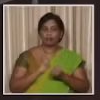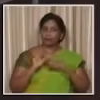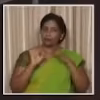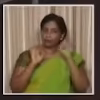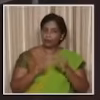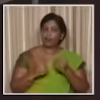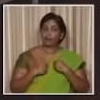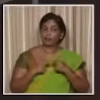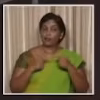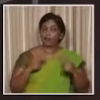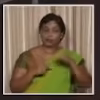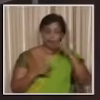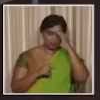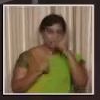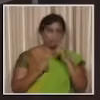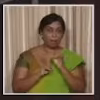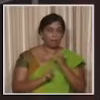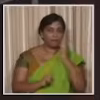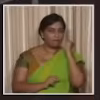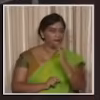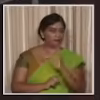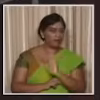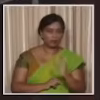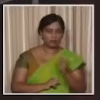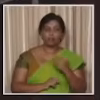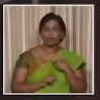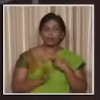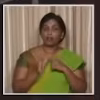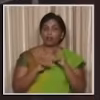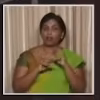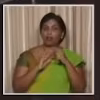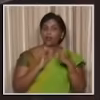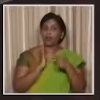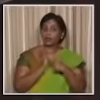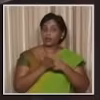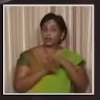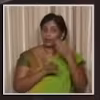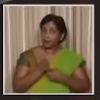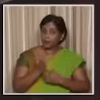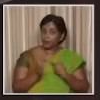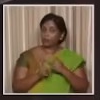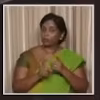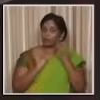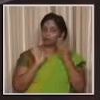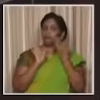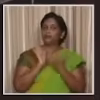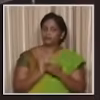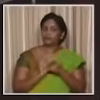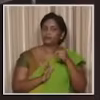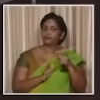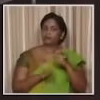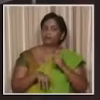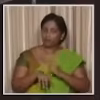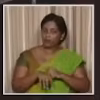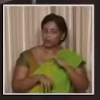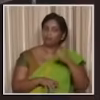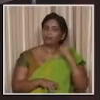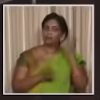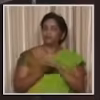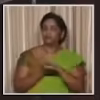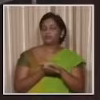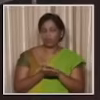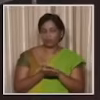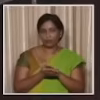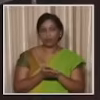කලබල වෙන්න එපා. මම විපක්ෂ නායකතුමාට පෞද්ගලිකව මඩක් ගැව්වේ නෑ. විගණන වාර්තා 92ක් මම ඉදිරිපත් කරා. එතුමට අවස්ථාවක් තියෙන ඕනනම් ඒක නිවැරදි